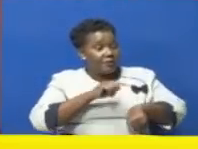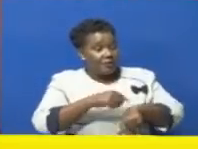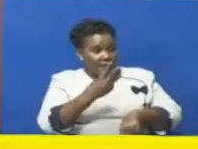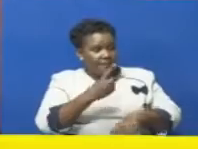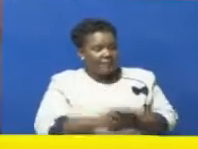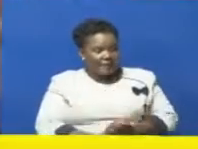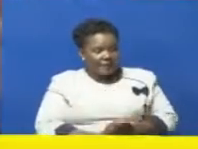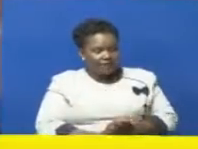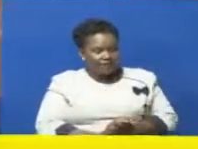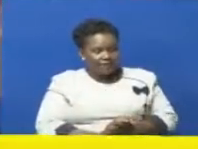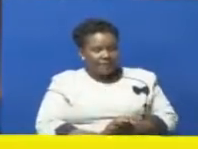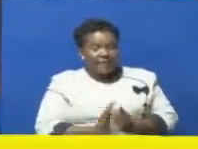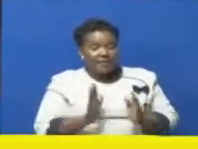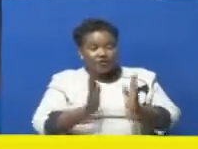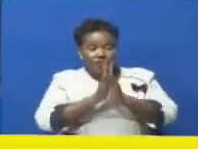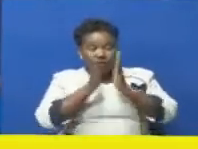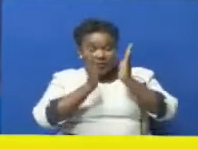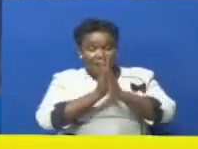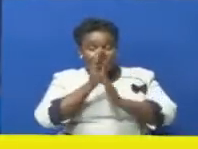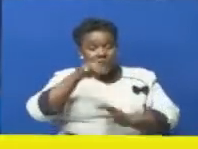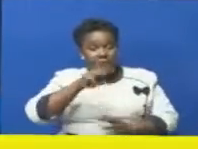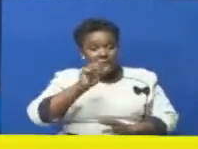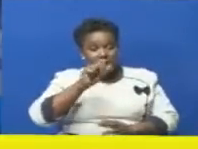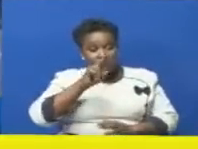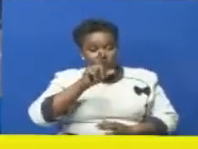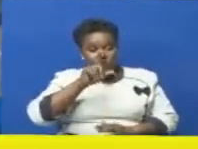yasisitiza amani na sensa.